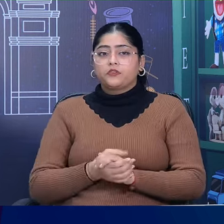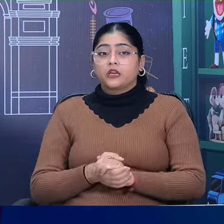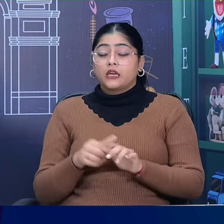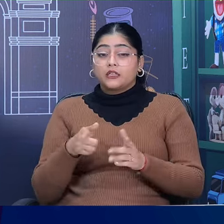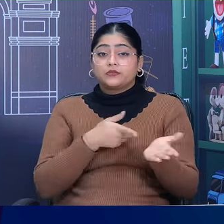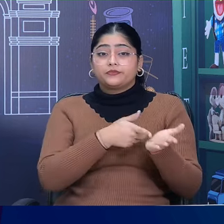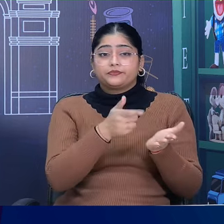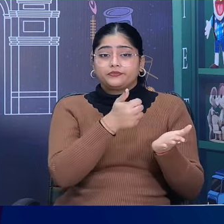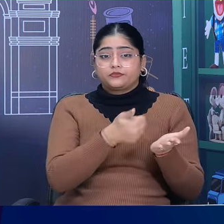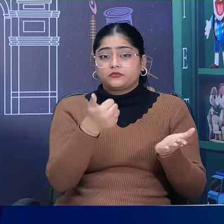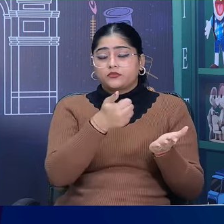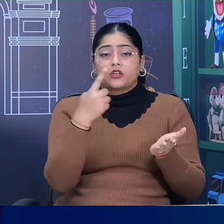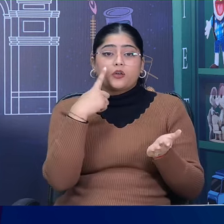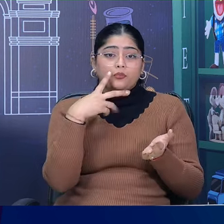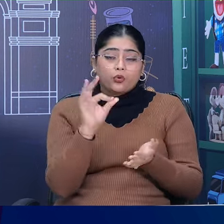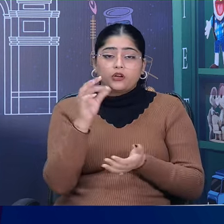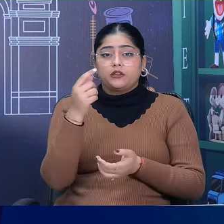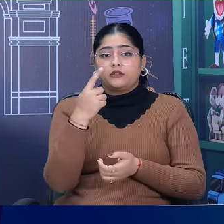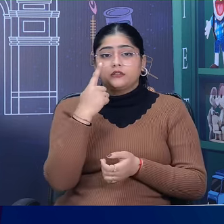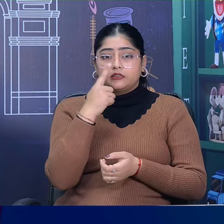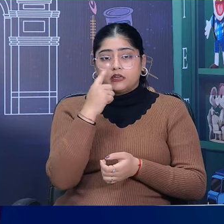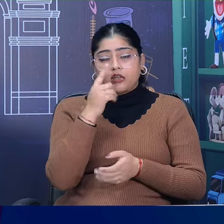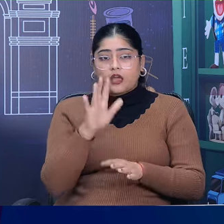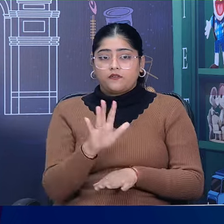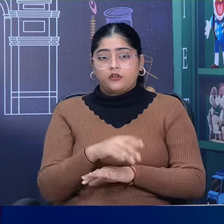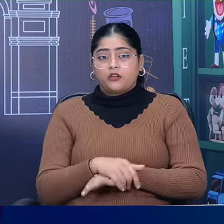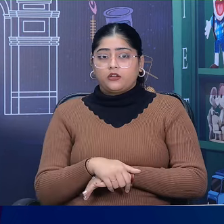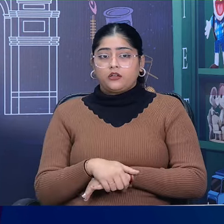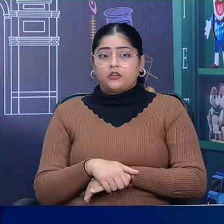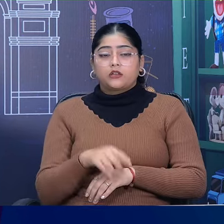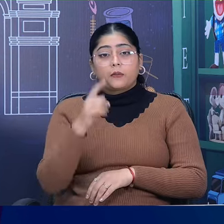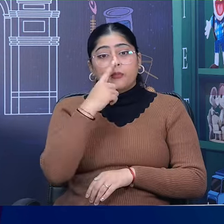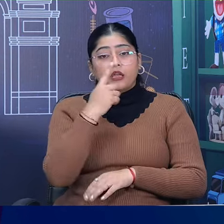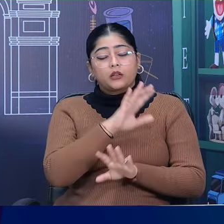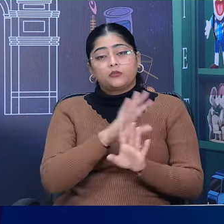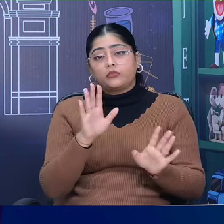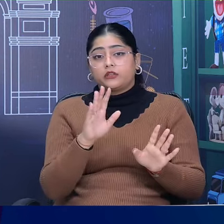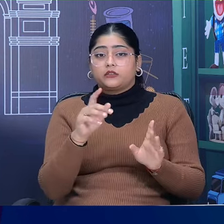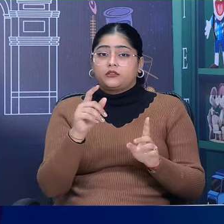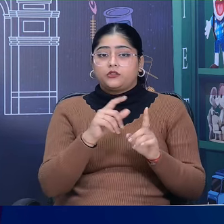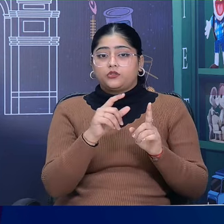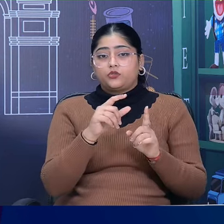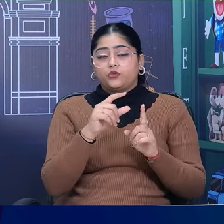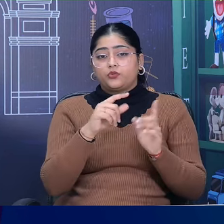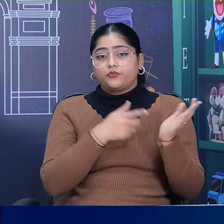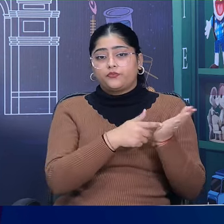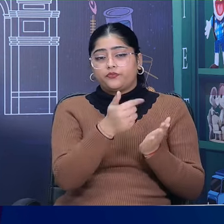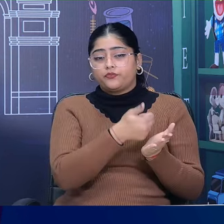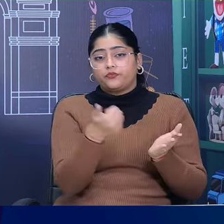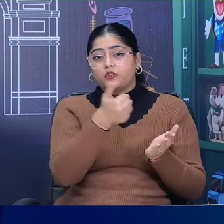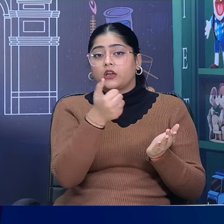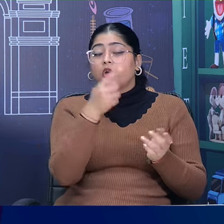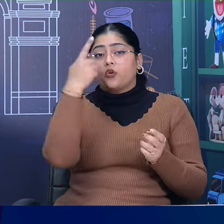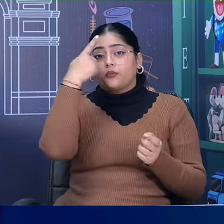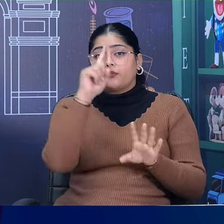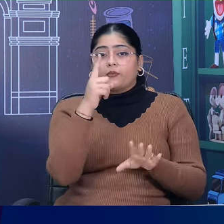रिजर्व होती है कि उस समय वहां से जो पंच की सीट है उसमें कोई महिला ही खड़ी होगी और कोई महिला ही पंच बनेगी ठीक है जी और